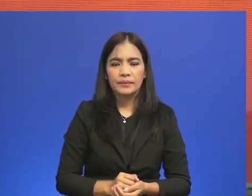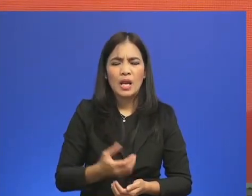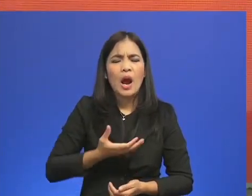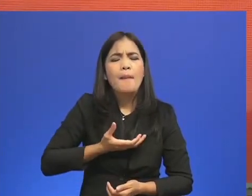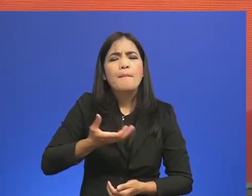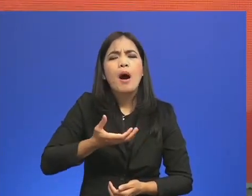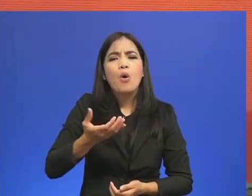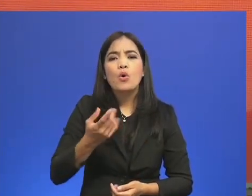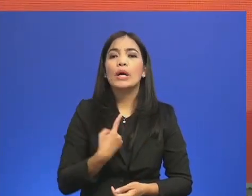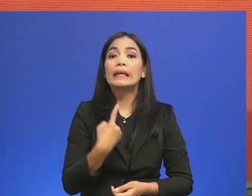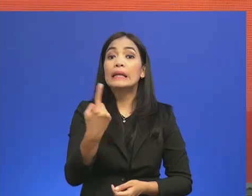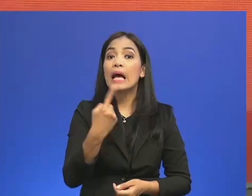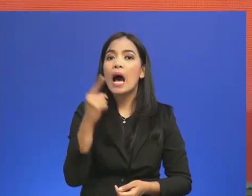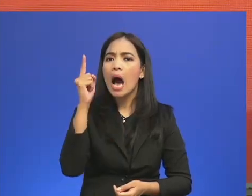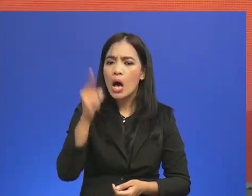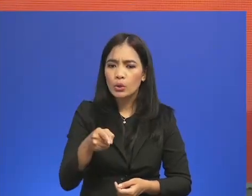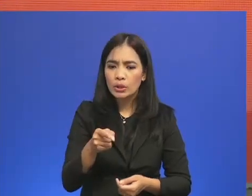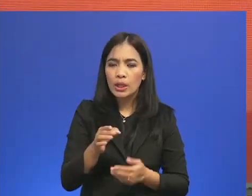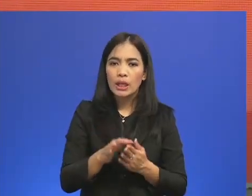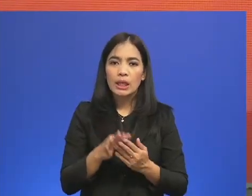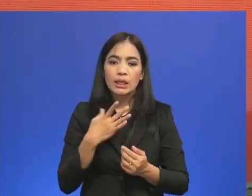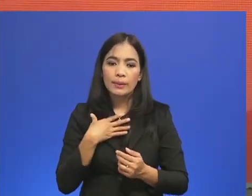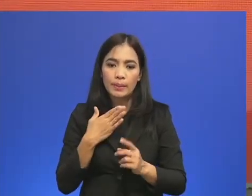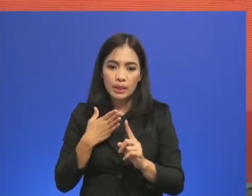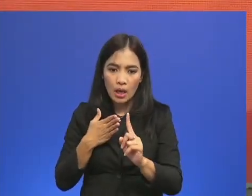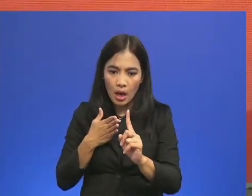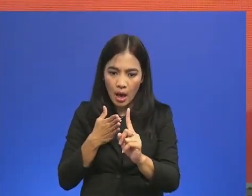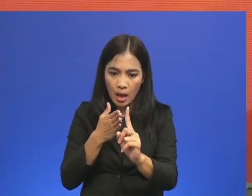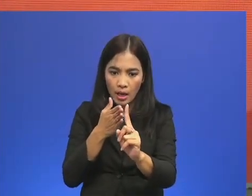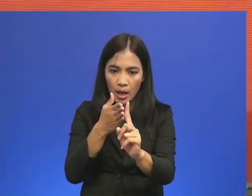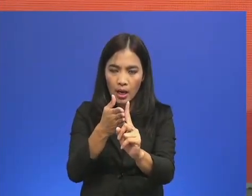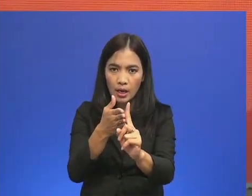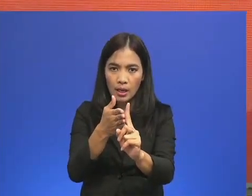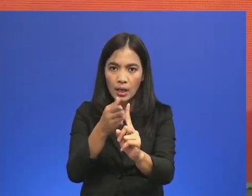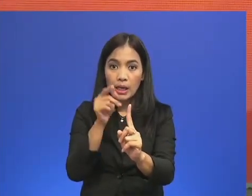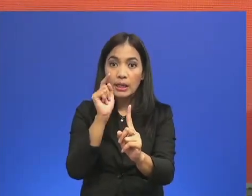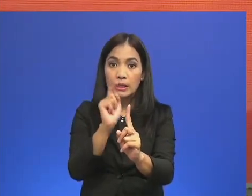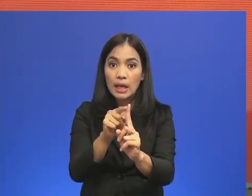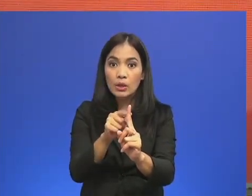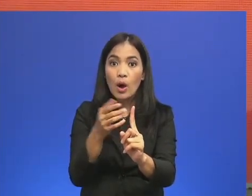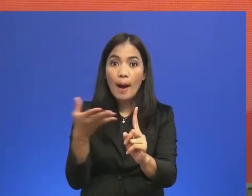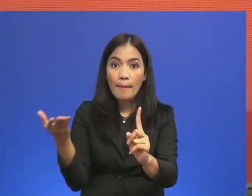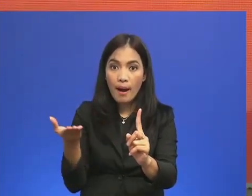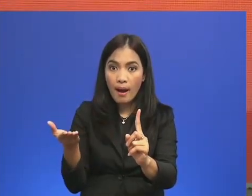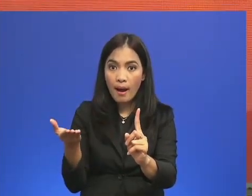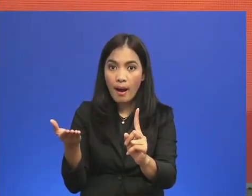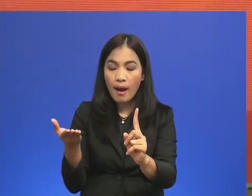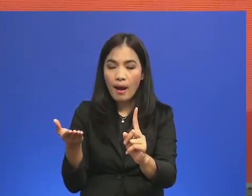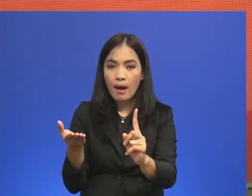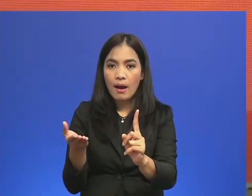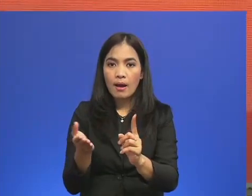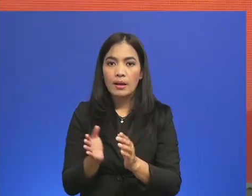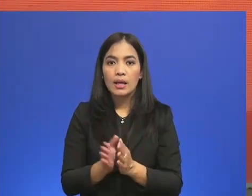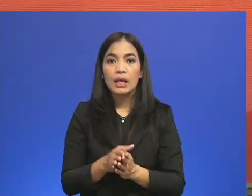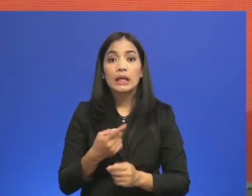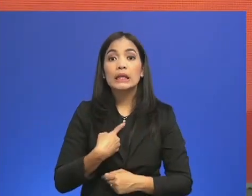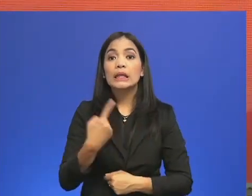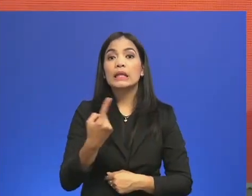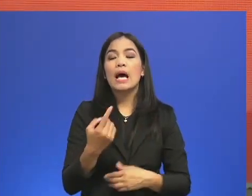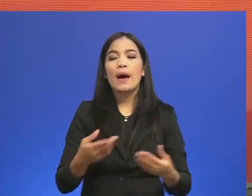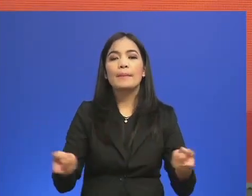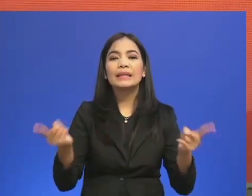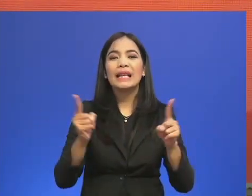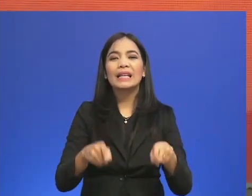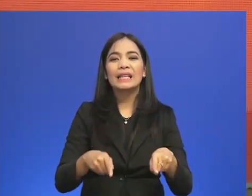Ambisi kita harus kita arahkan kepada satu hal ini, bagaimana kita menjadi